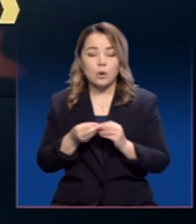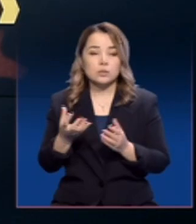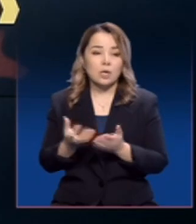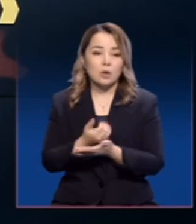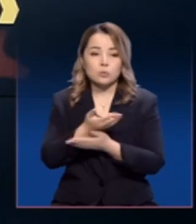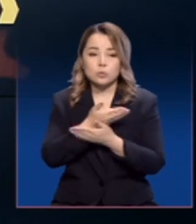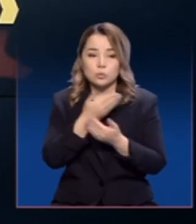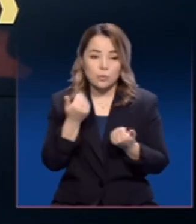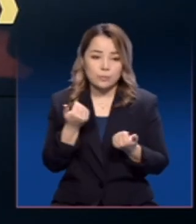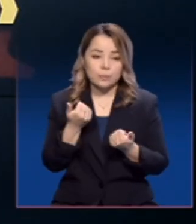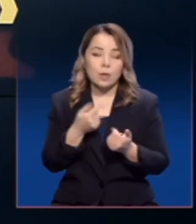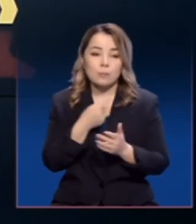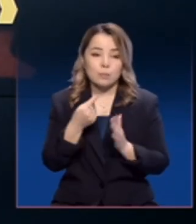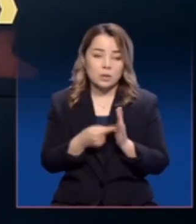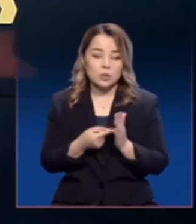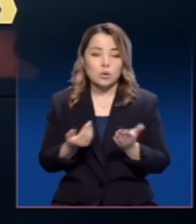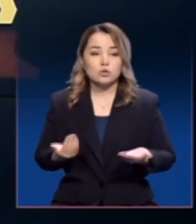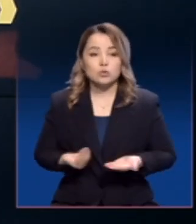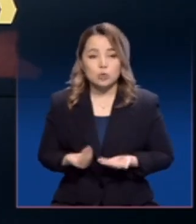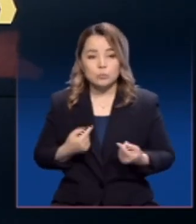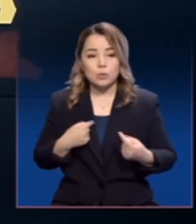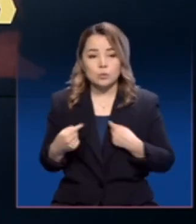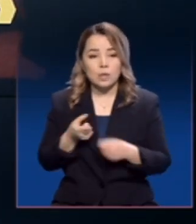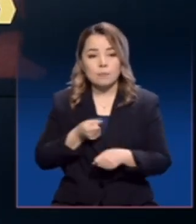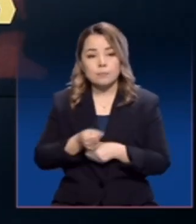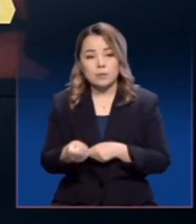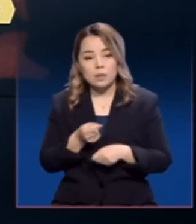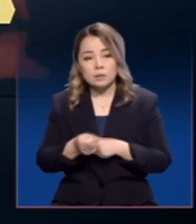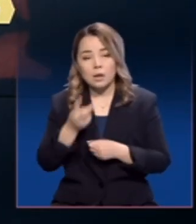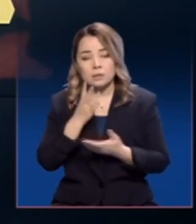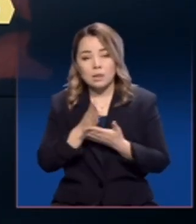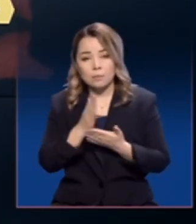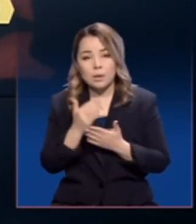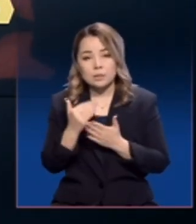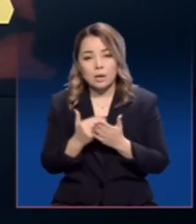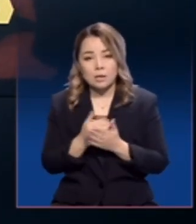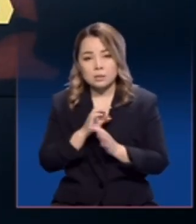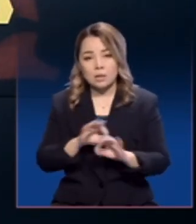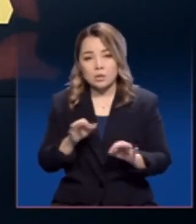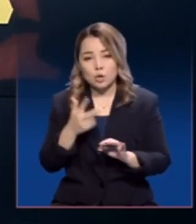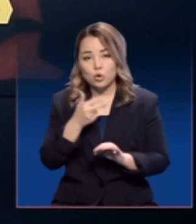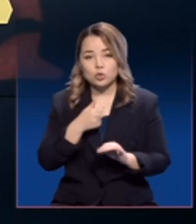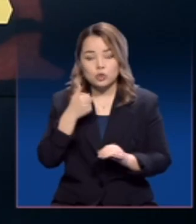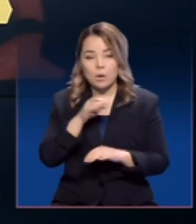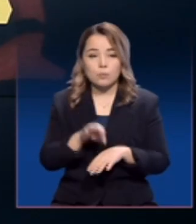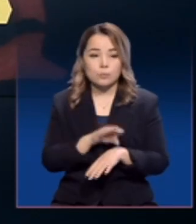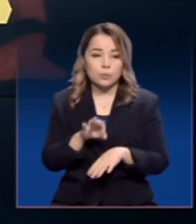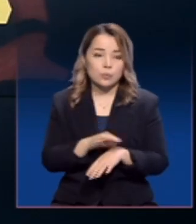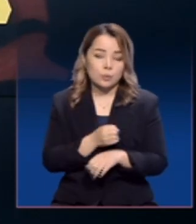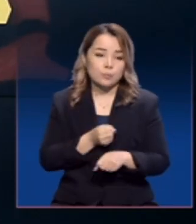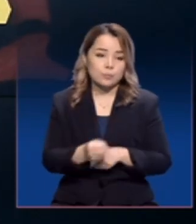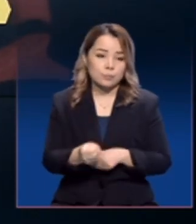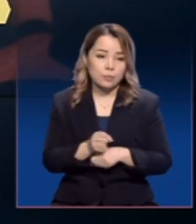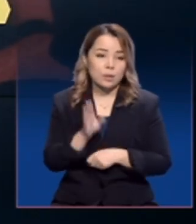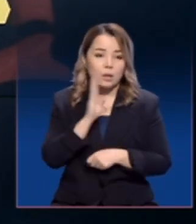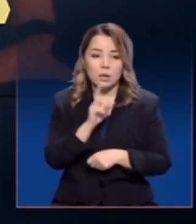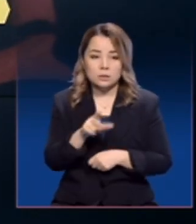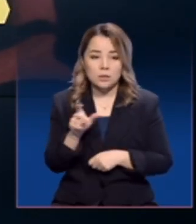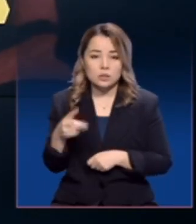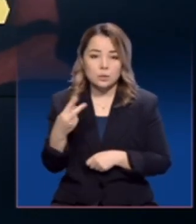таппаған бір мәселе – тұрмыстық зорлық зомбылық. Статистика бойынша соңғы 3 жылда күйеуінен әлімжеттік көрген әйелдер